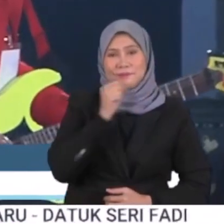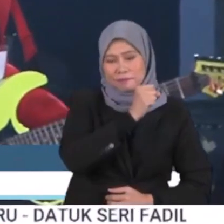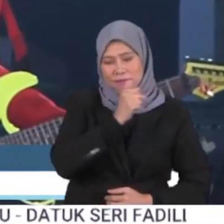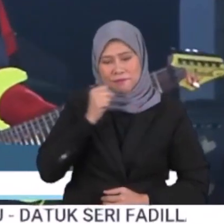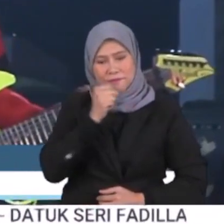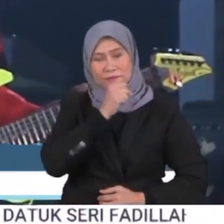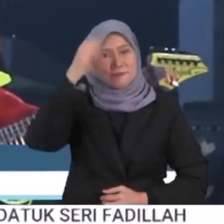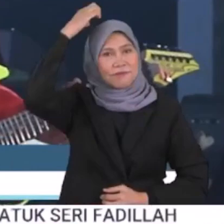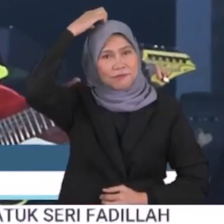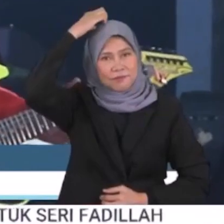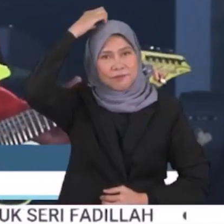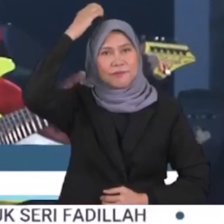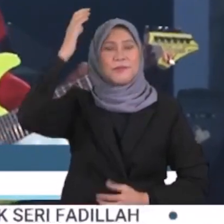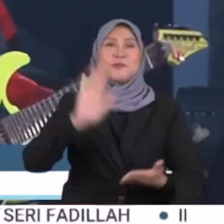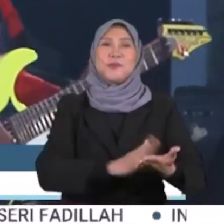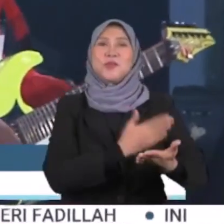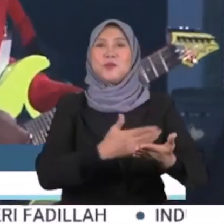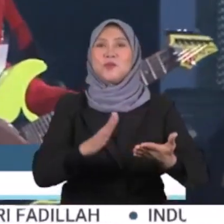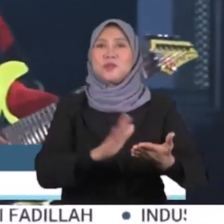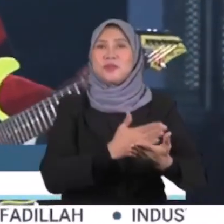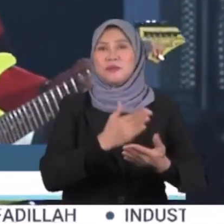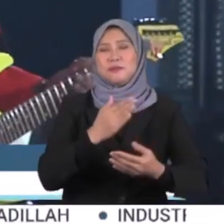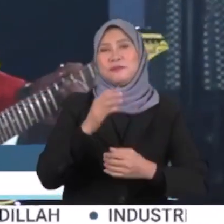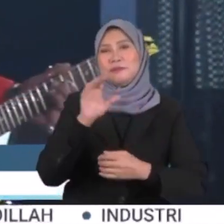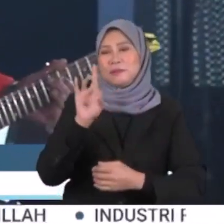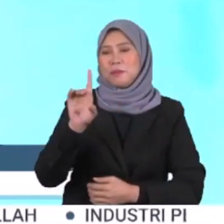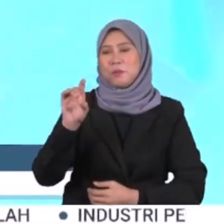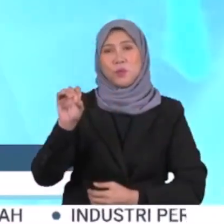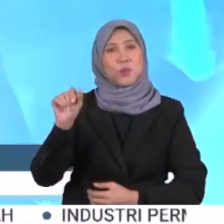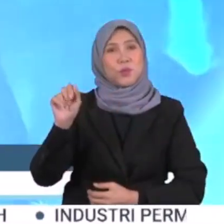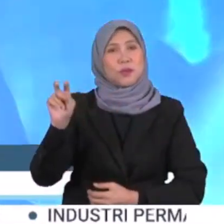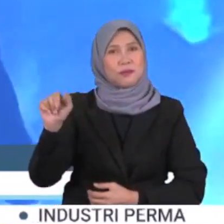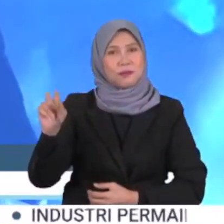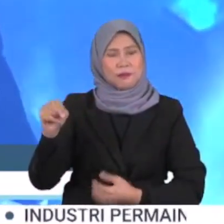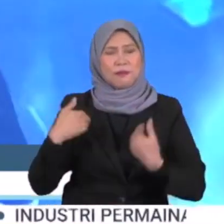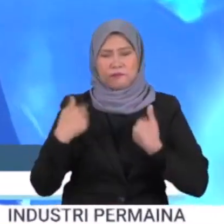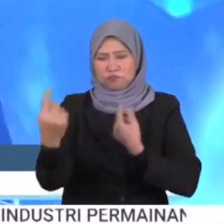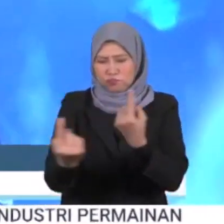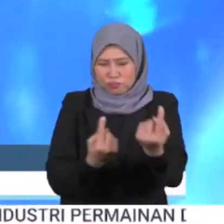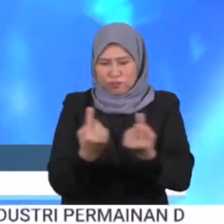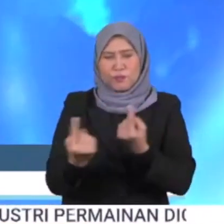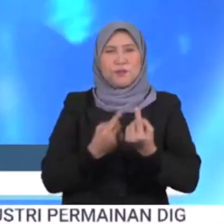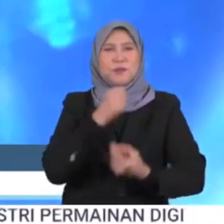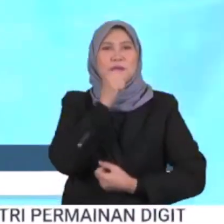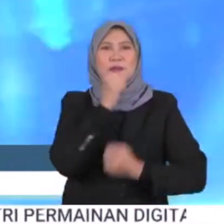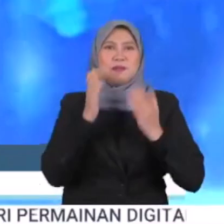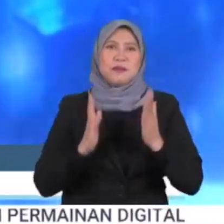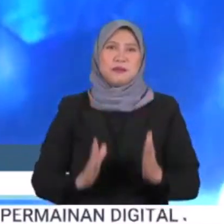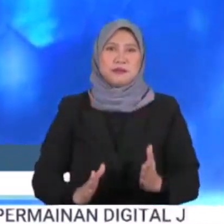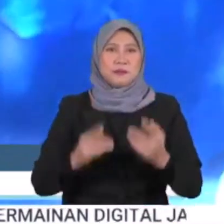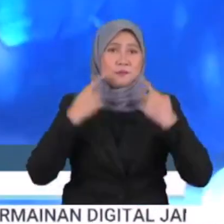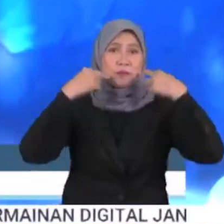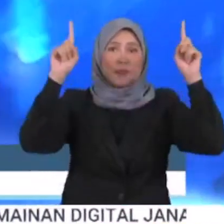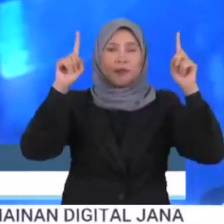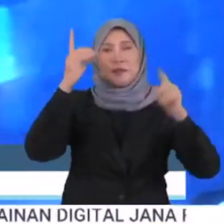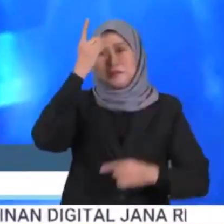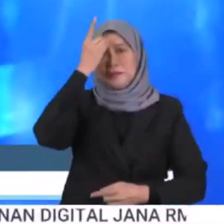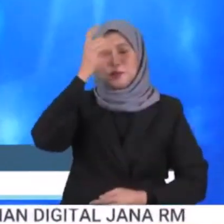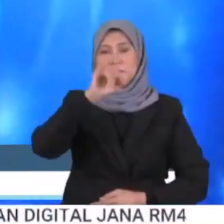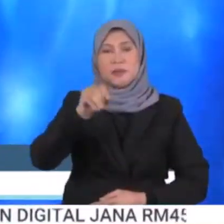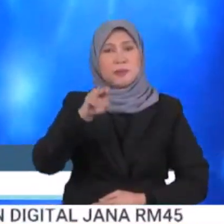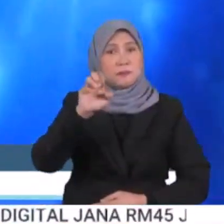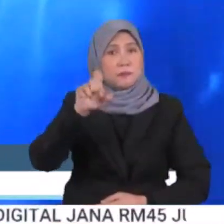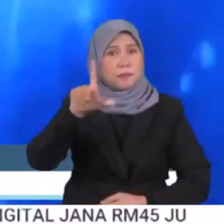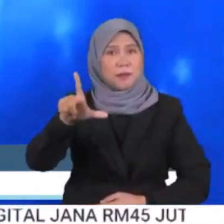Konsert Rentak Selangor Evolusi Muzik dan Irama 80-an menampilkan beberapa penyanyi popular era berkenaan. Antaranya Datuk Jamal